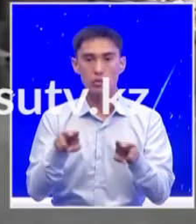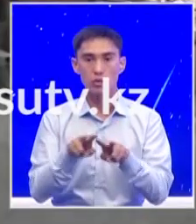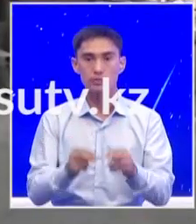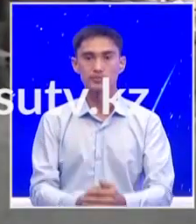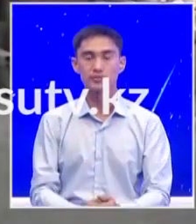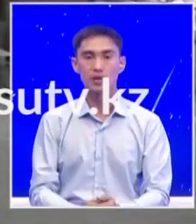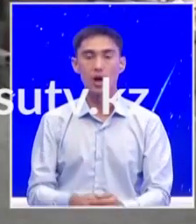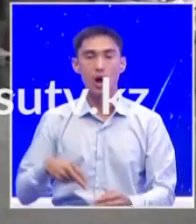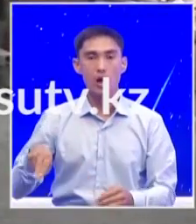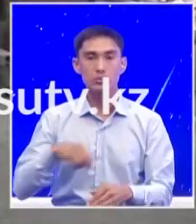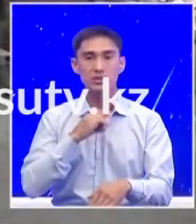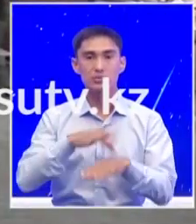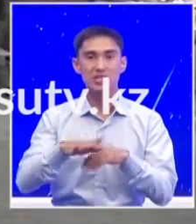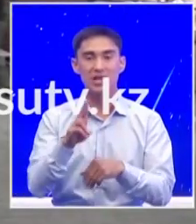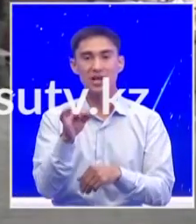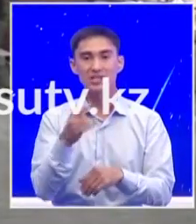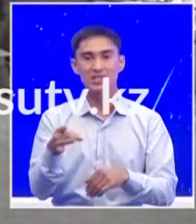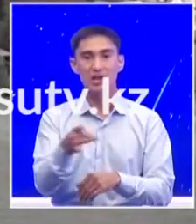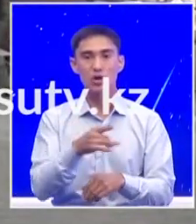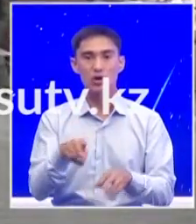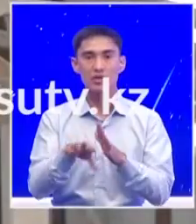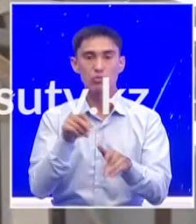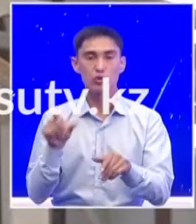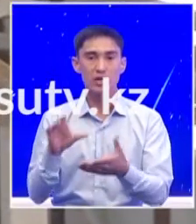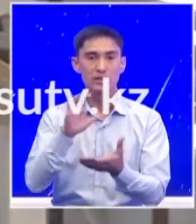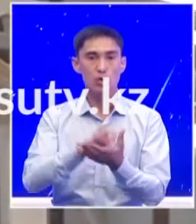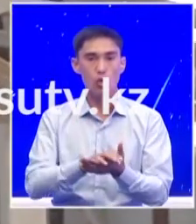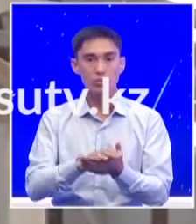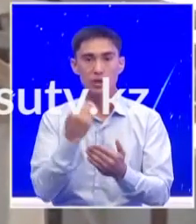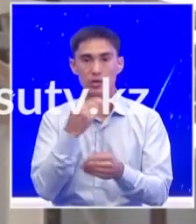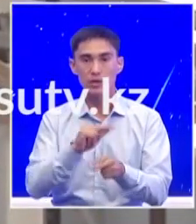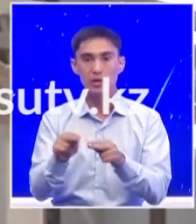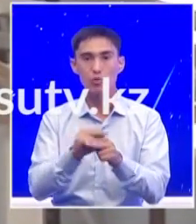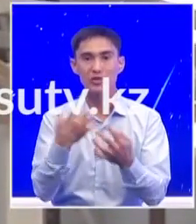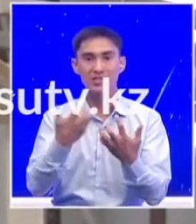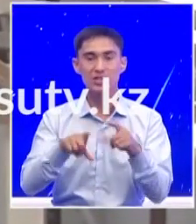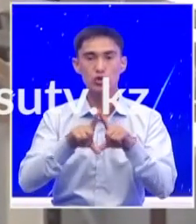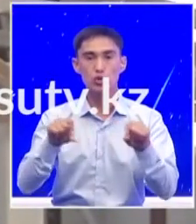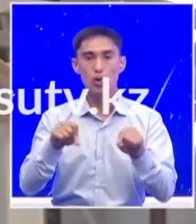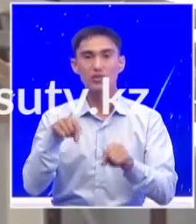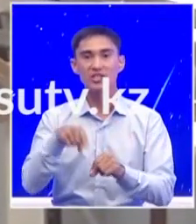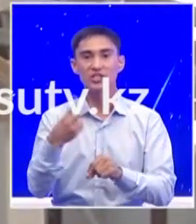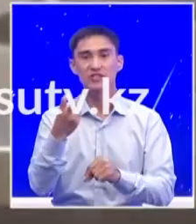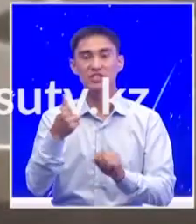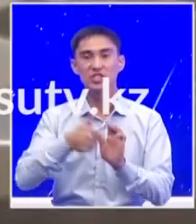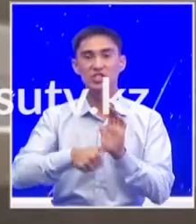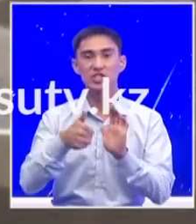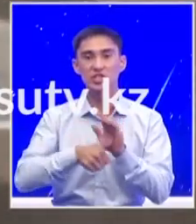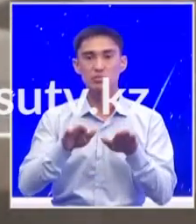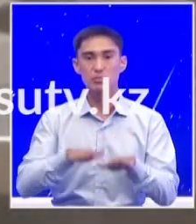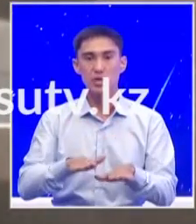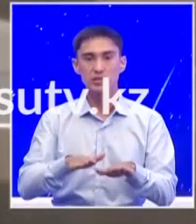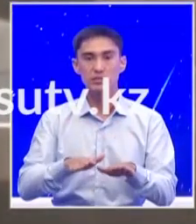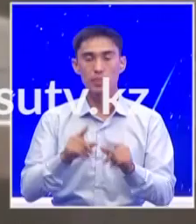В административном центре Карасайского района депутаты ознакомились с ходом капитального ремонта средней школы на 1266